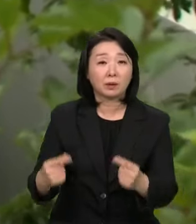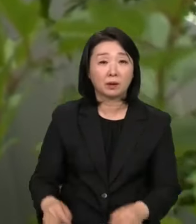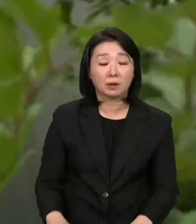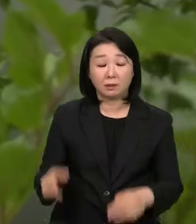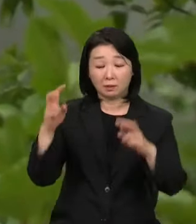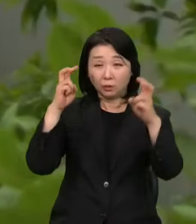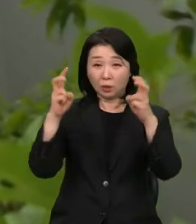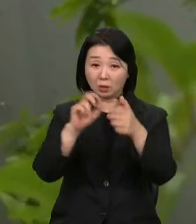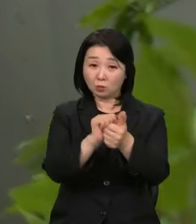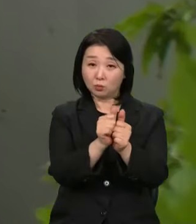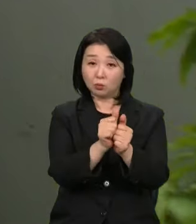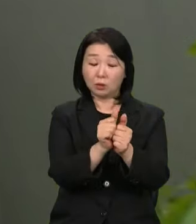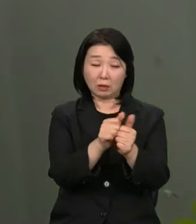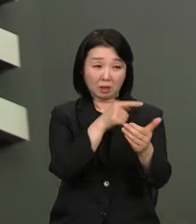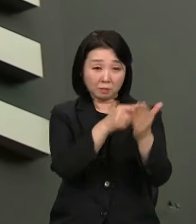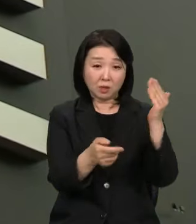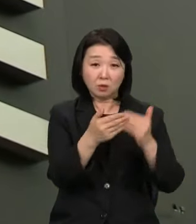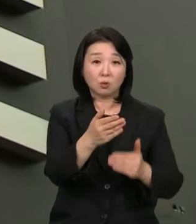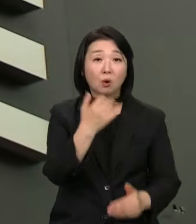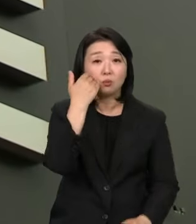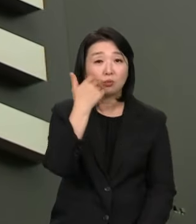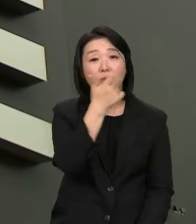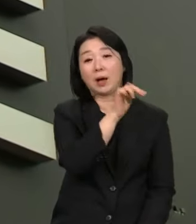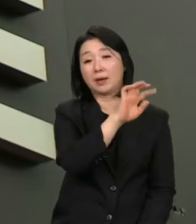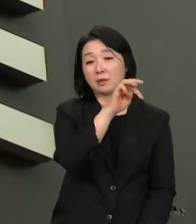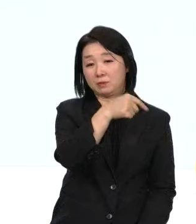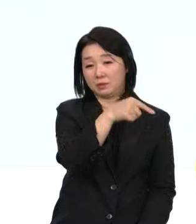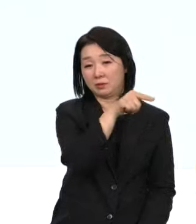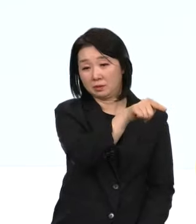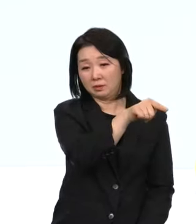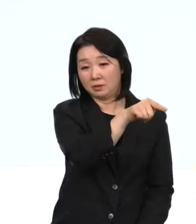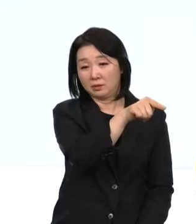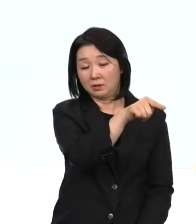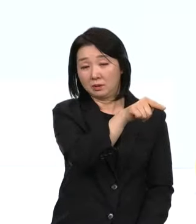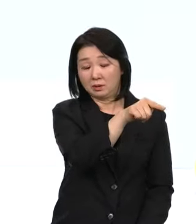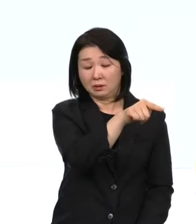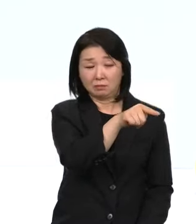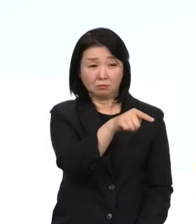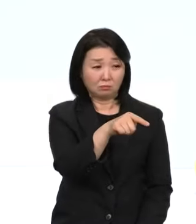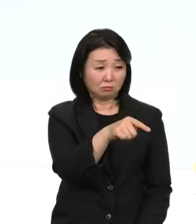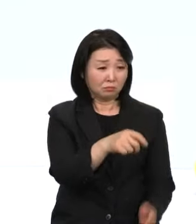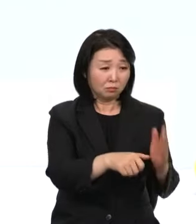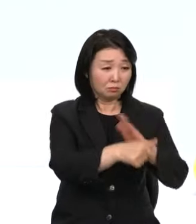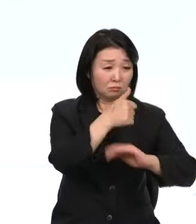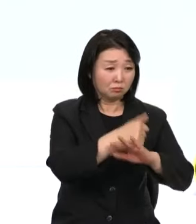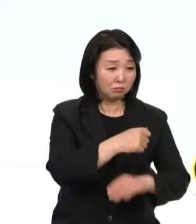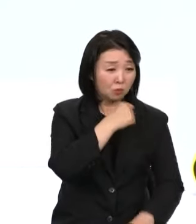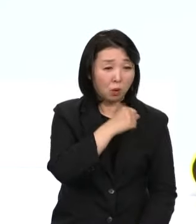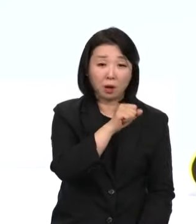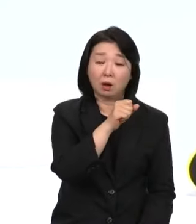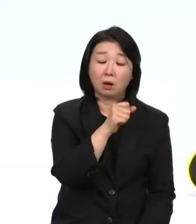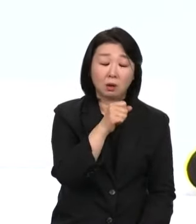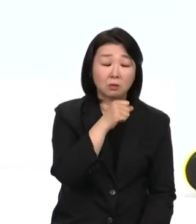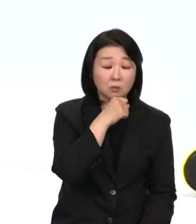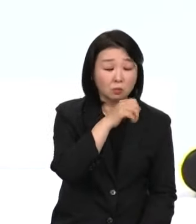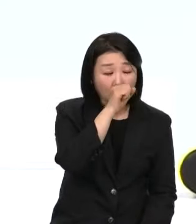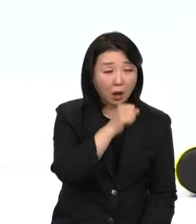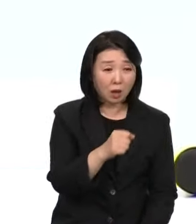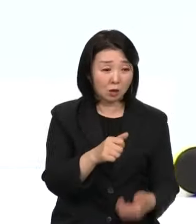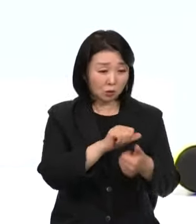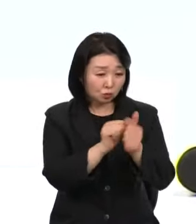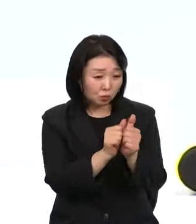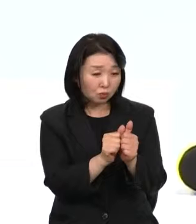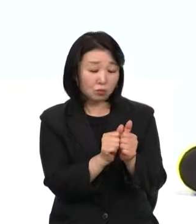회사와 주주들에게 해를 끼친 건 오히려 하이브라고 주장했습니다. 실적을 잘 내고 있는 주주들한테 도움이 되고